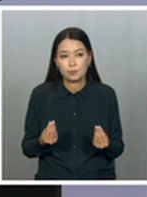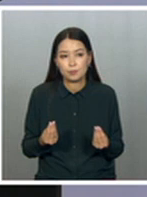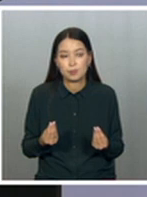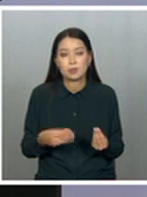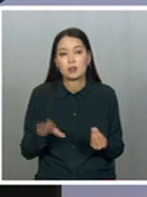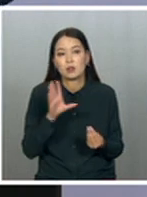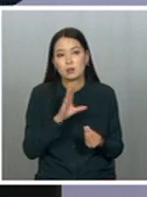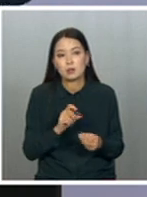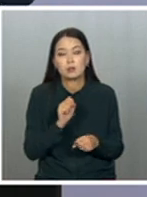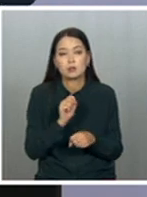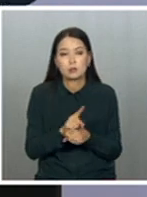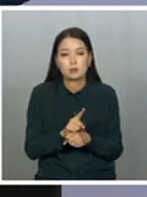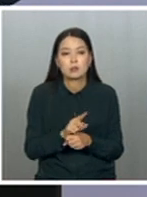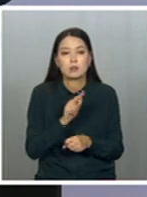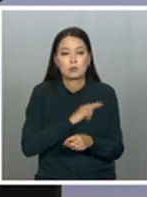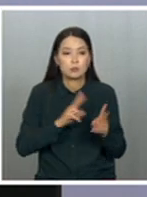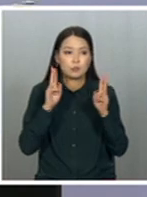тапсырмамызбен жұмыс істеп көрейік.